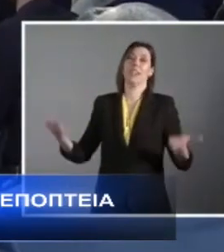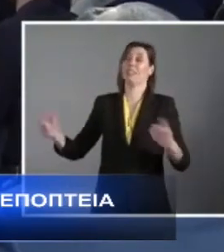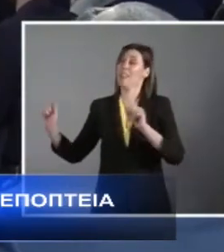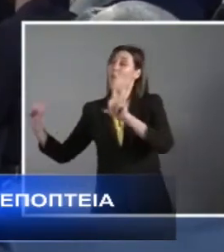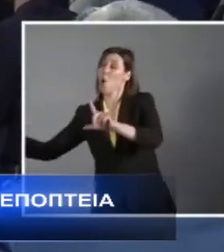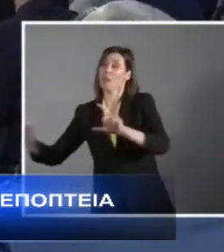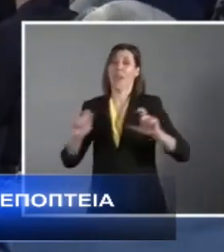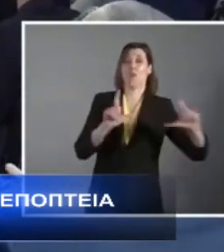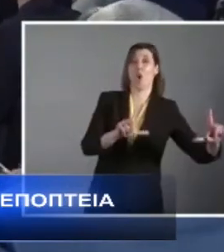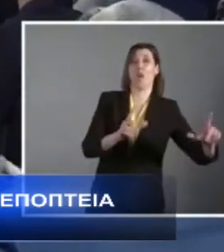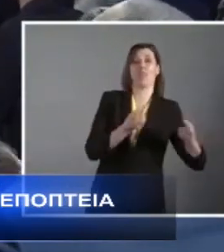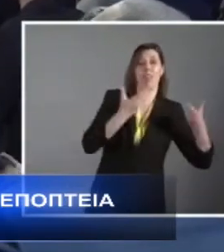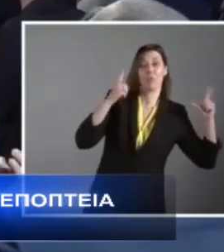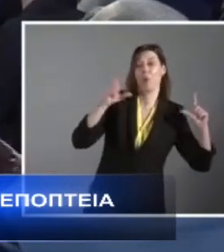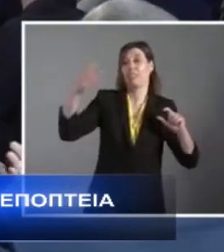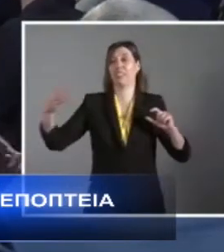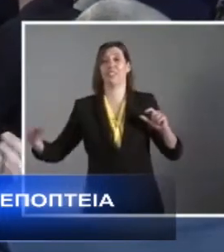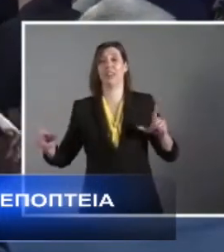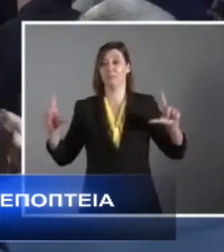αναμέτρηση.